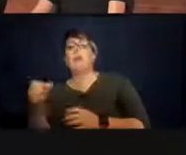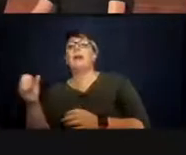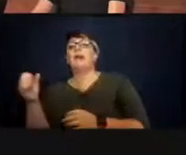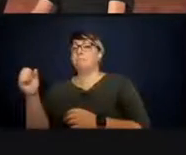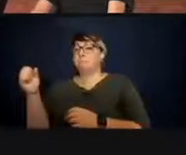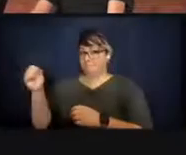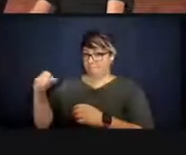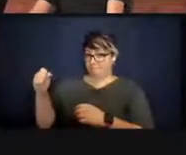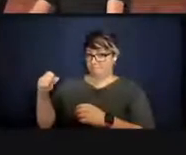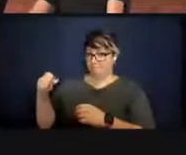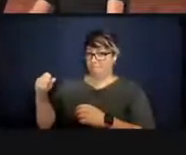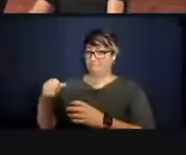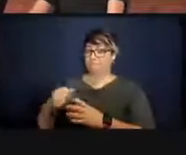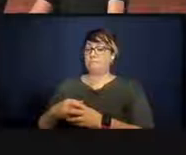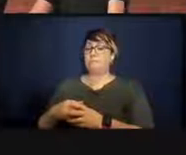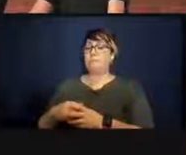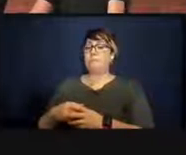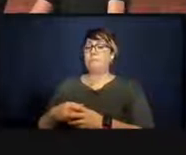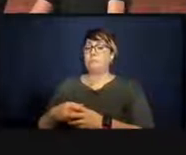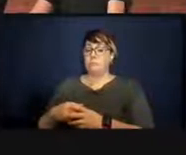نعم،